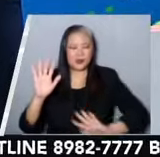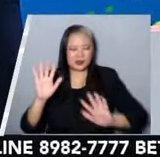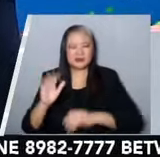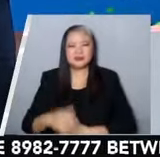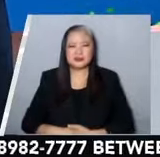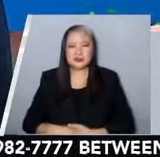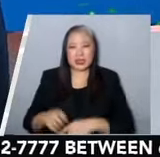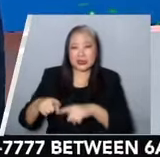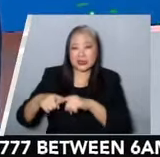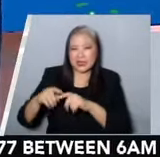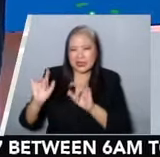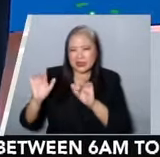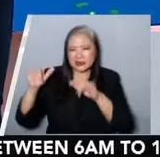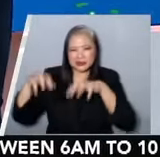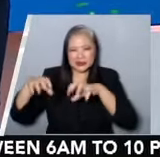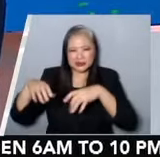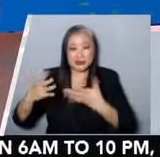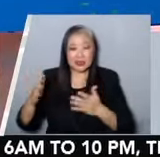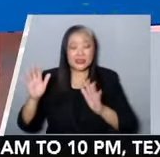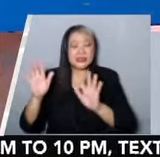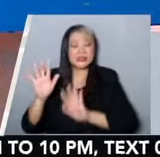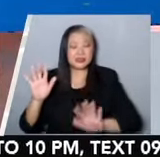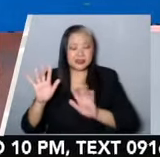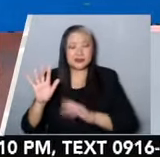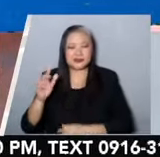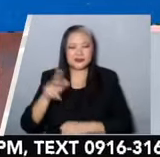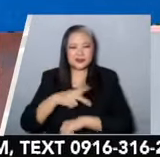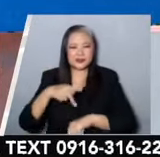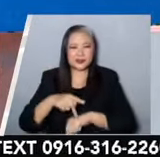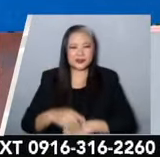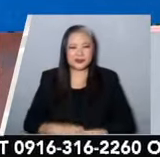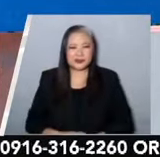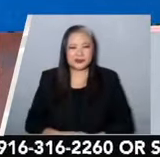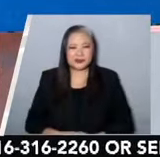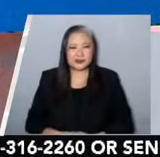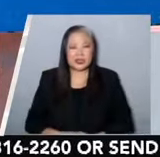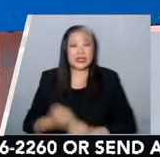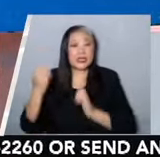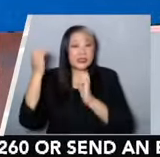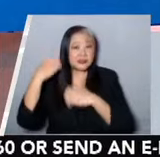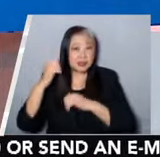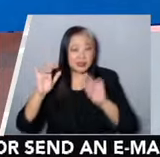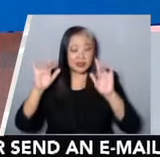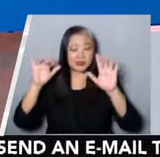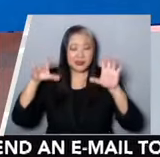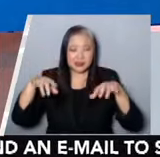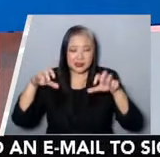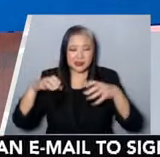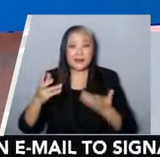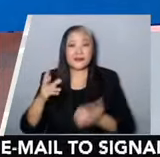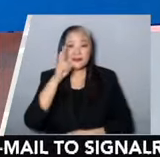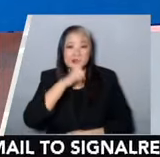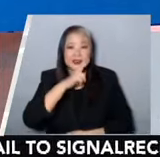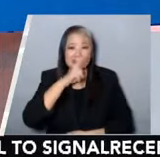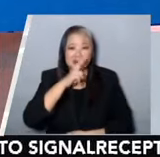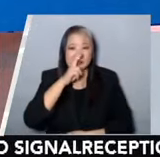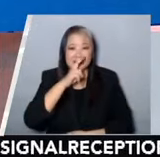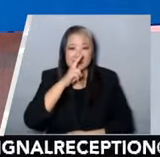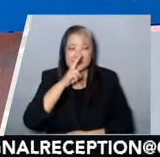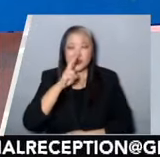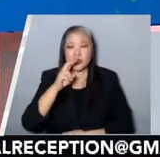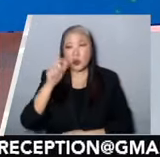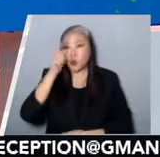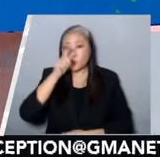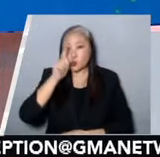sa eastern section ng ating bansa. Sana po ang light to moderate rain sa ilang bahagi ng Visayas, dito sa Northern Luzon at Otnik bahagi